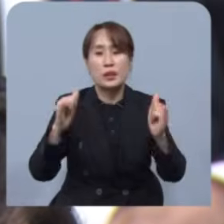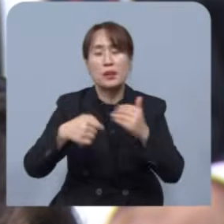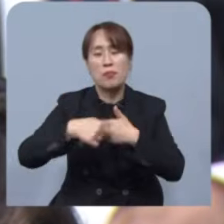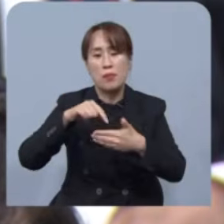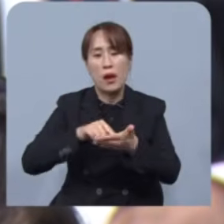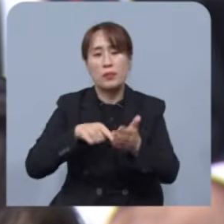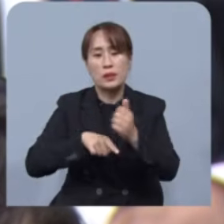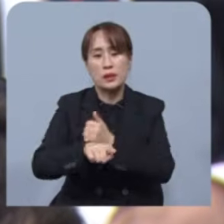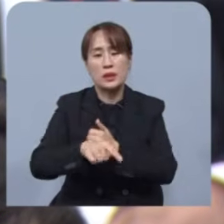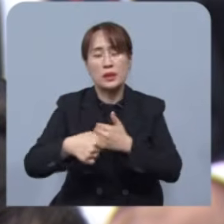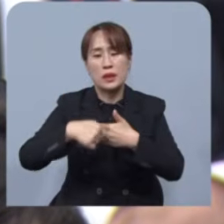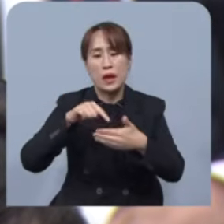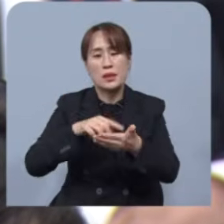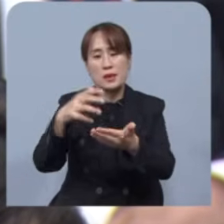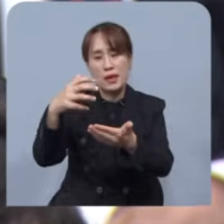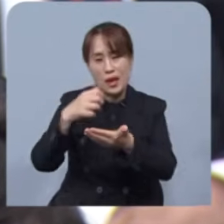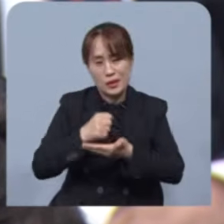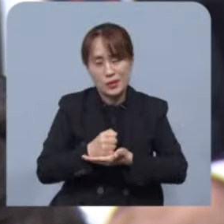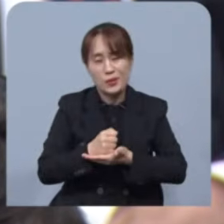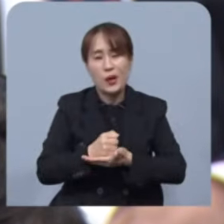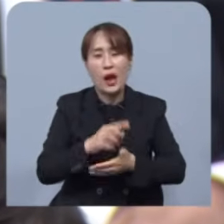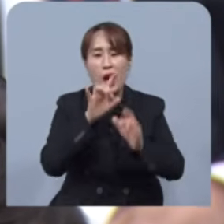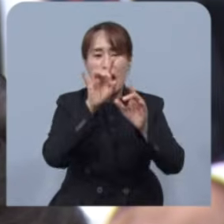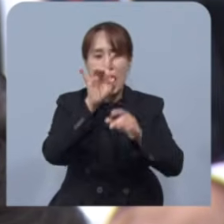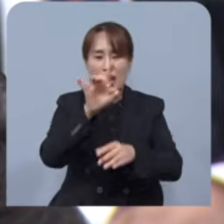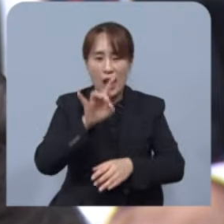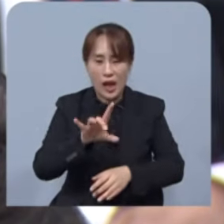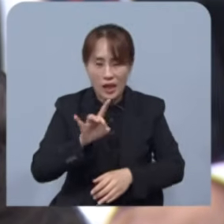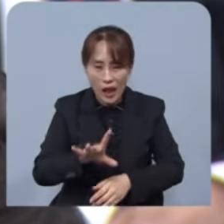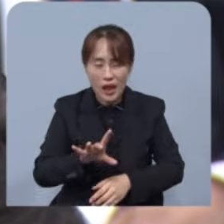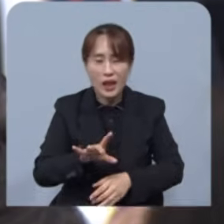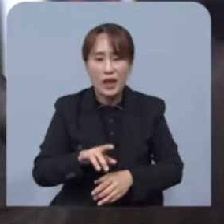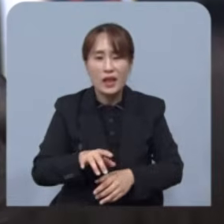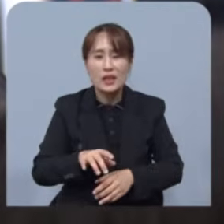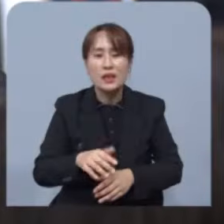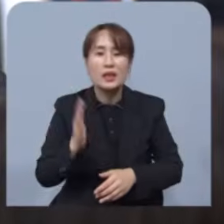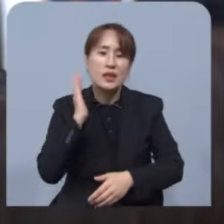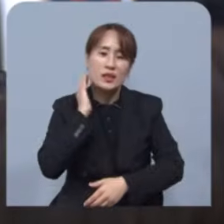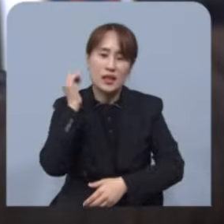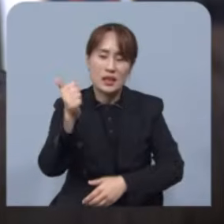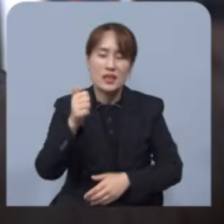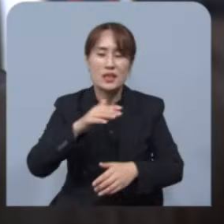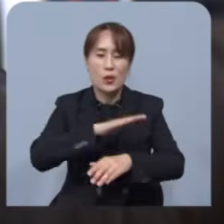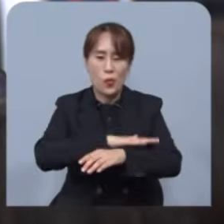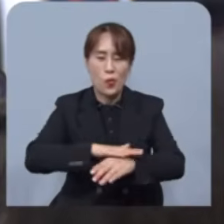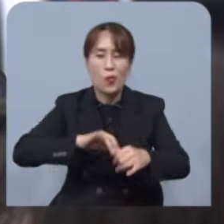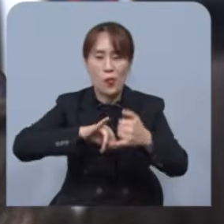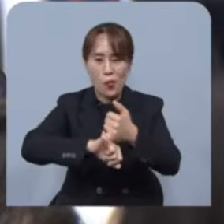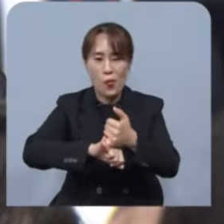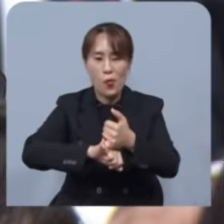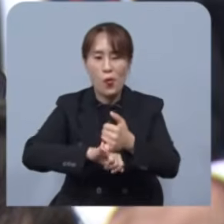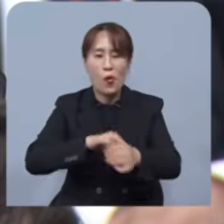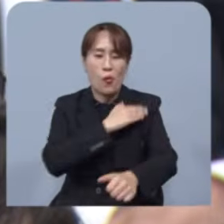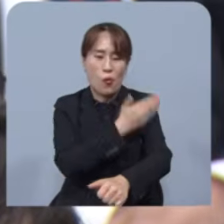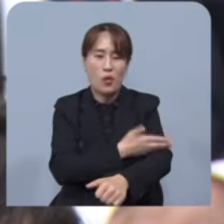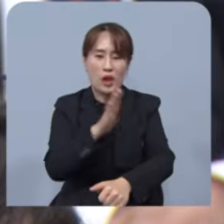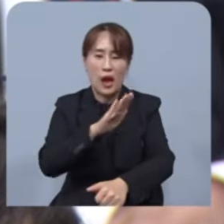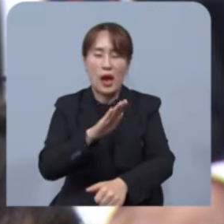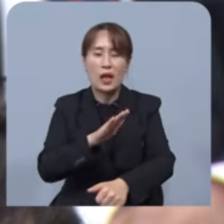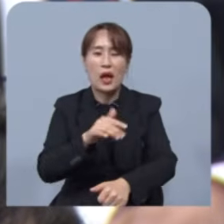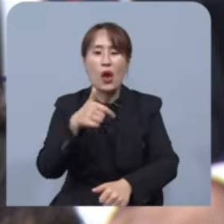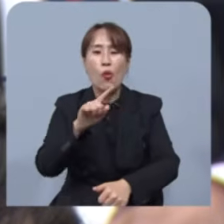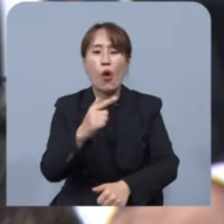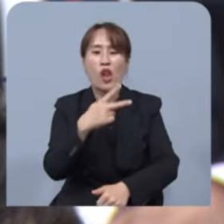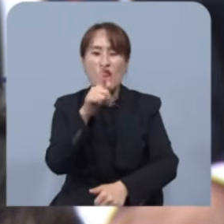마음과 뜻을 가슴에 담아 두시고 하나씩 꺼내서 대통령님께서 권력이 아니라